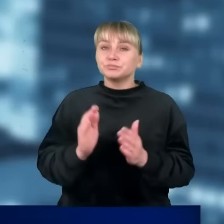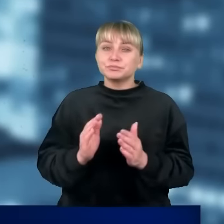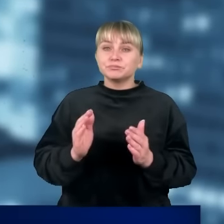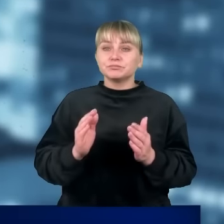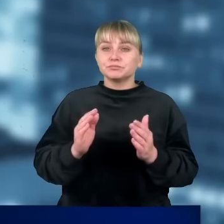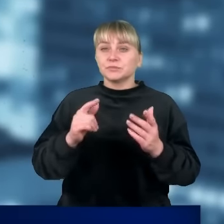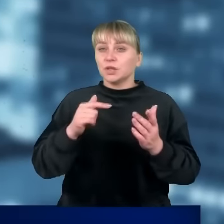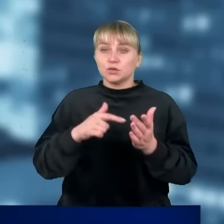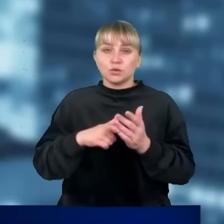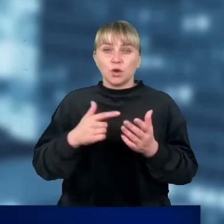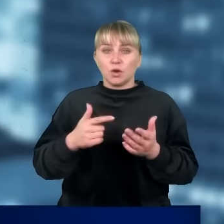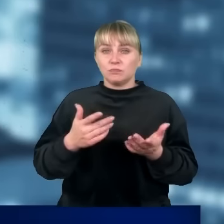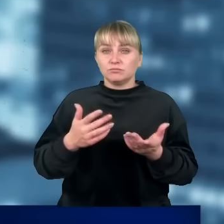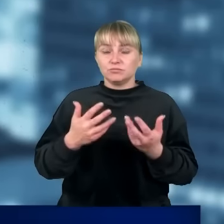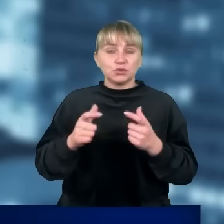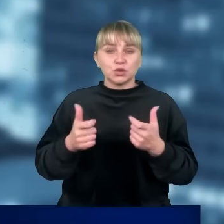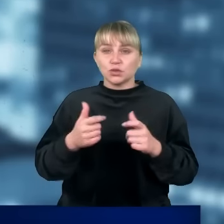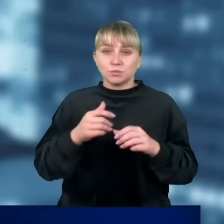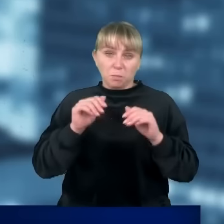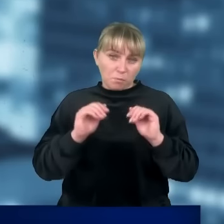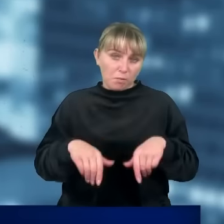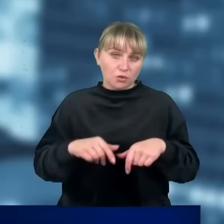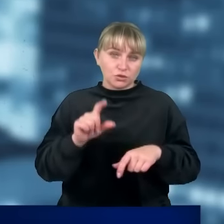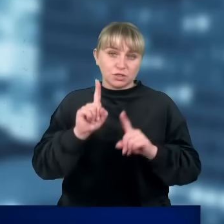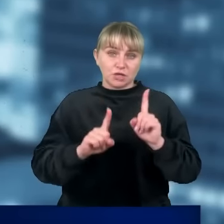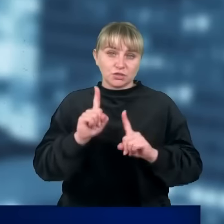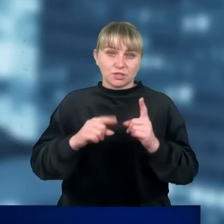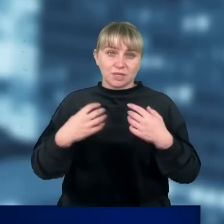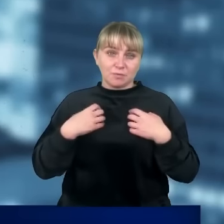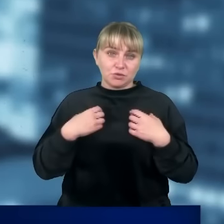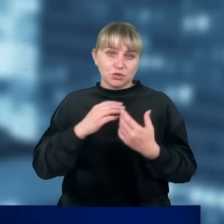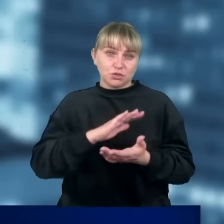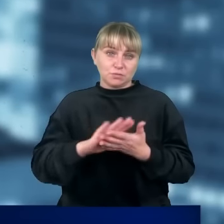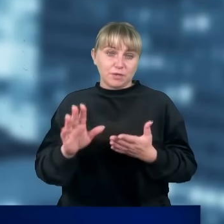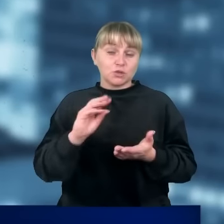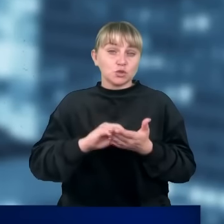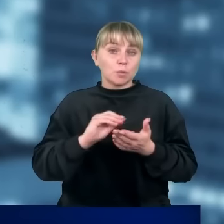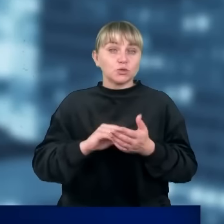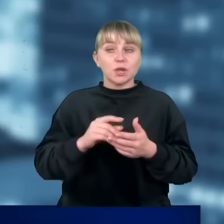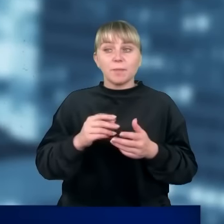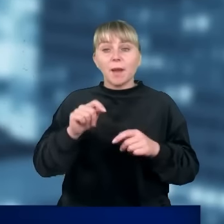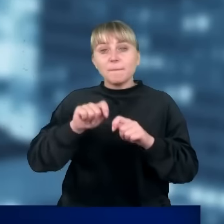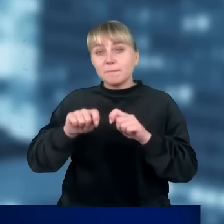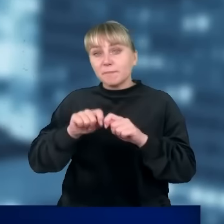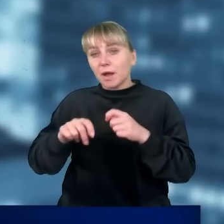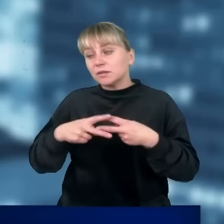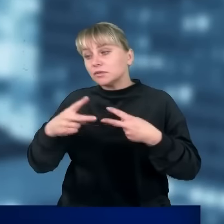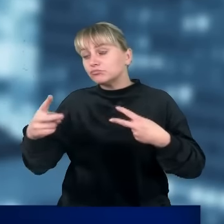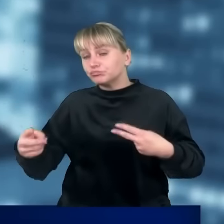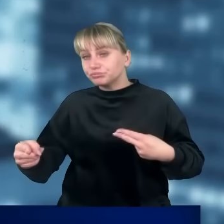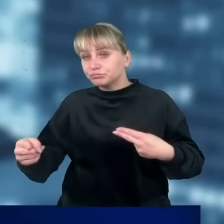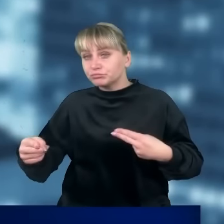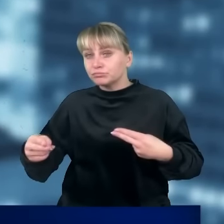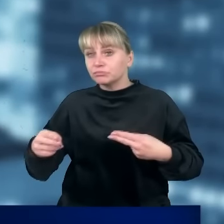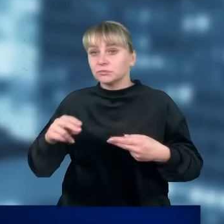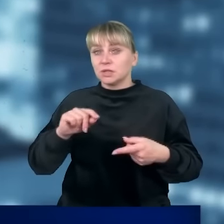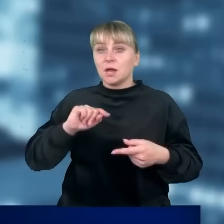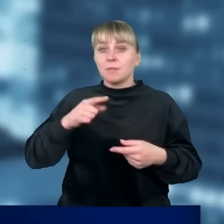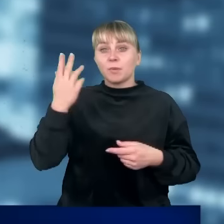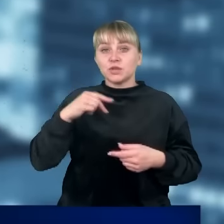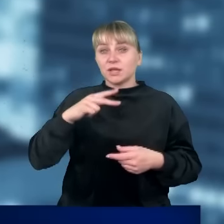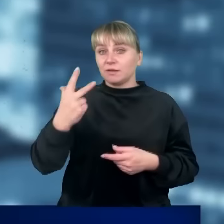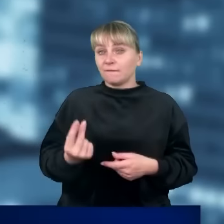pierwszej potrzeby, tylko takich, bez których czasami możemy się obyć. Trendy tego typu trzeba badać w dłuższym okresie, to może być krótkie wahnięcie. W poprzednim kwartale odnotowano